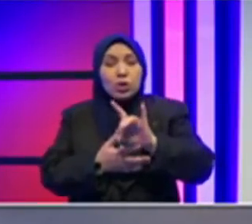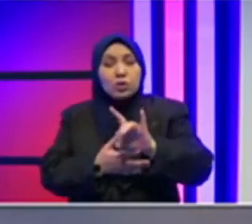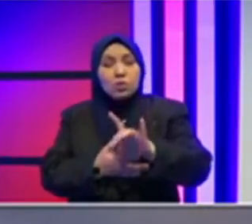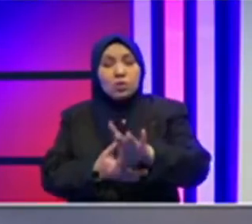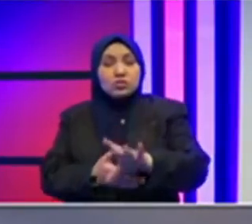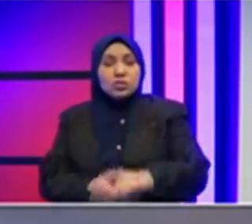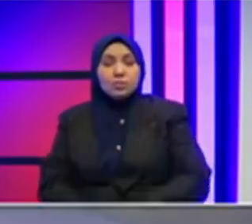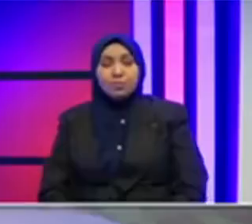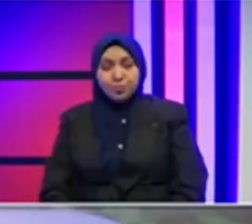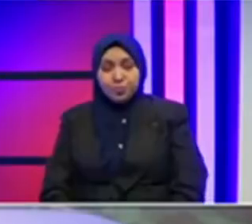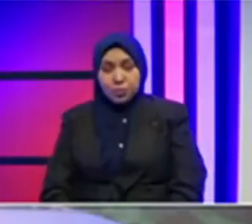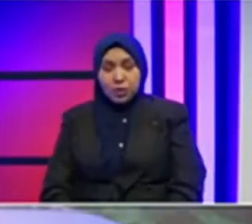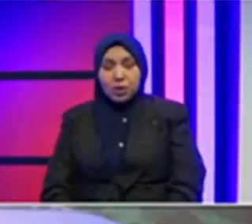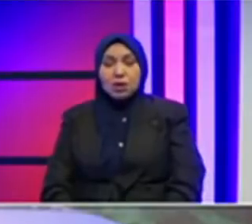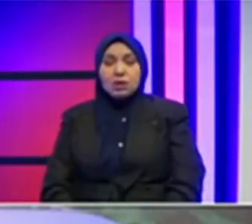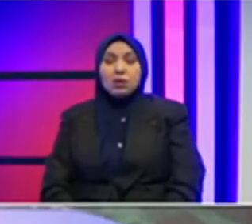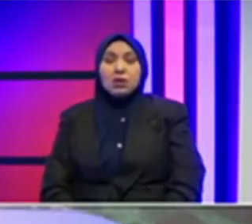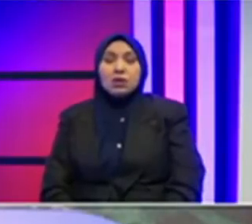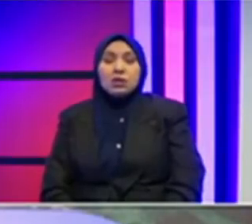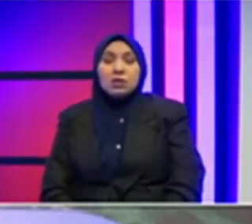rajim.